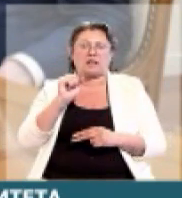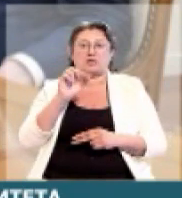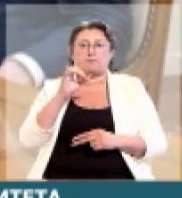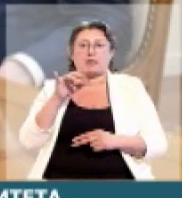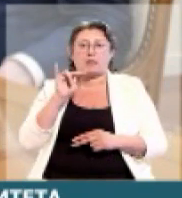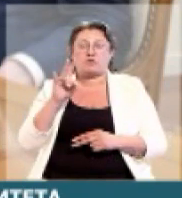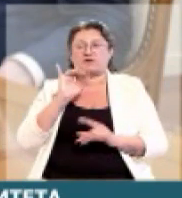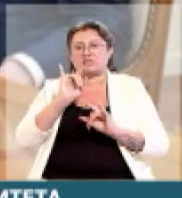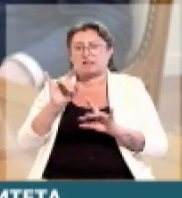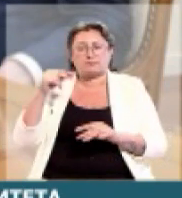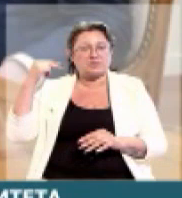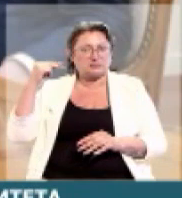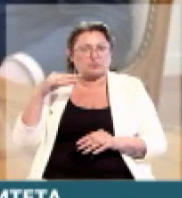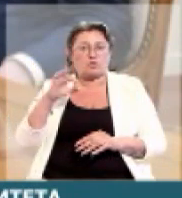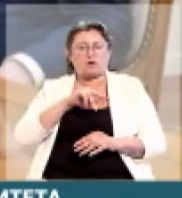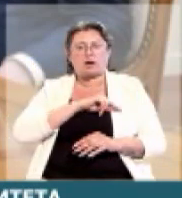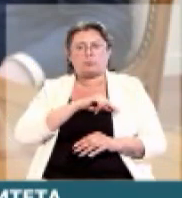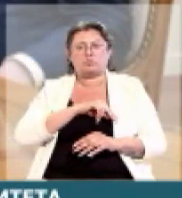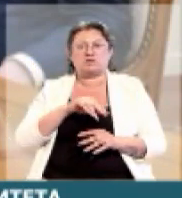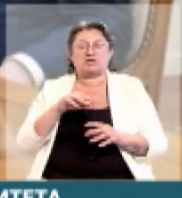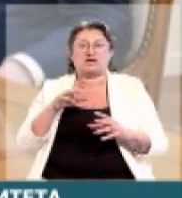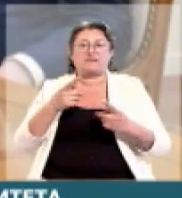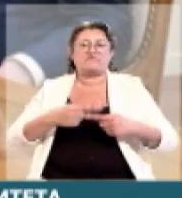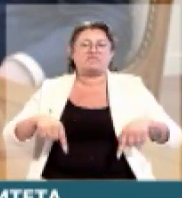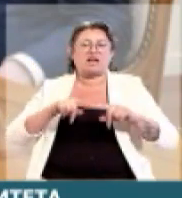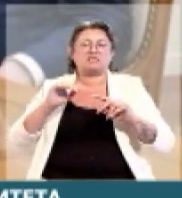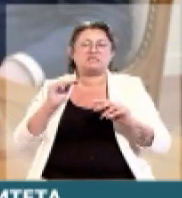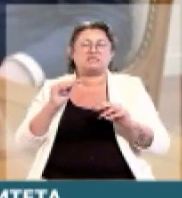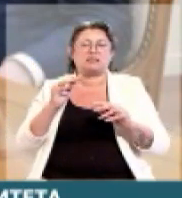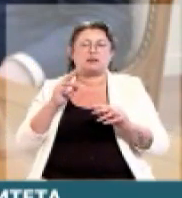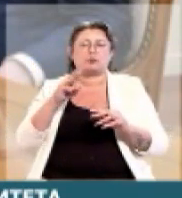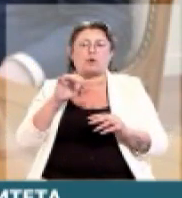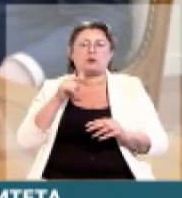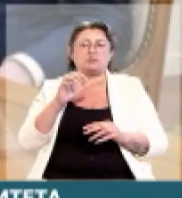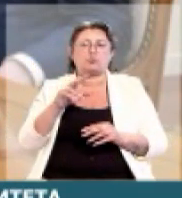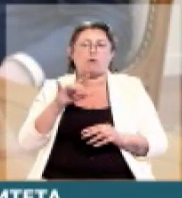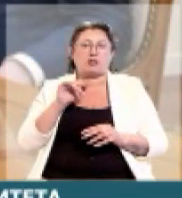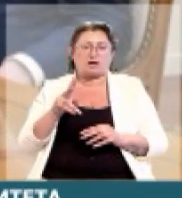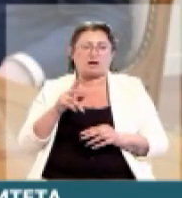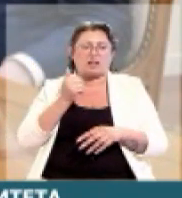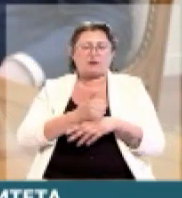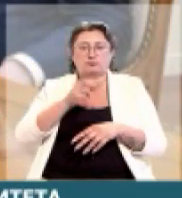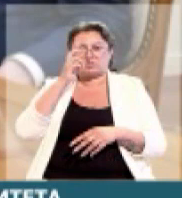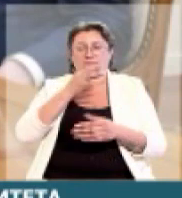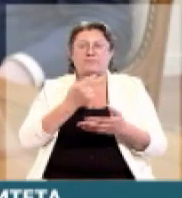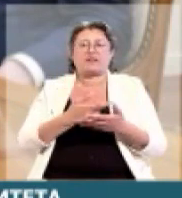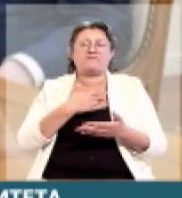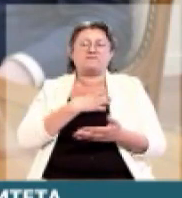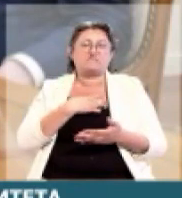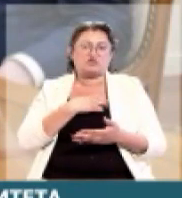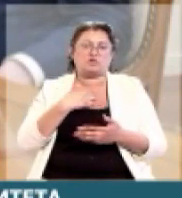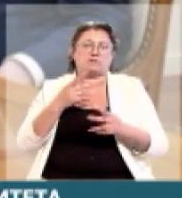Байменов проинформировал президента о деятельности Всемирной Федерации Тугус-Кумалак. Глава государства отметил важность